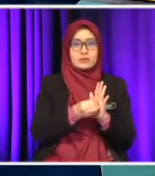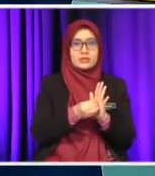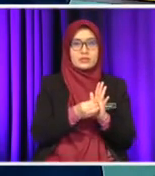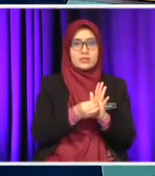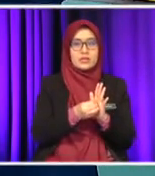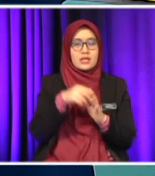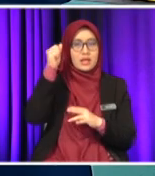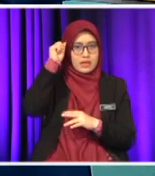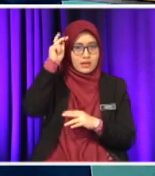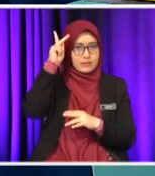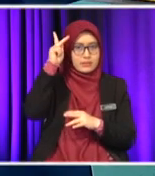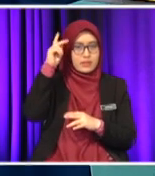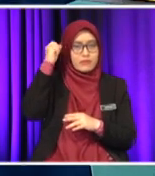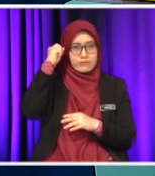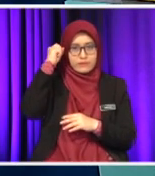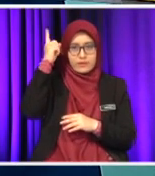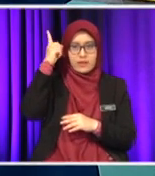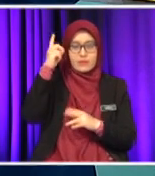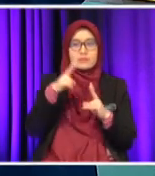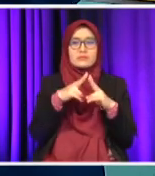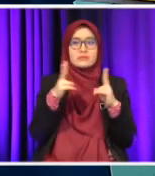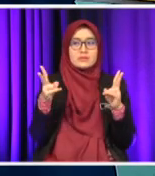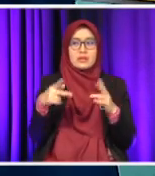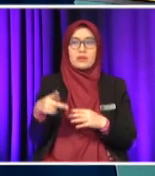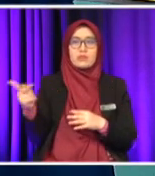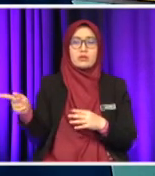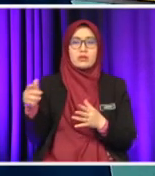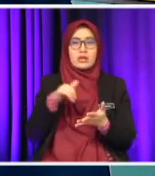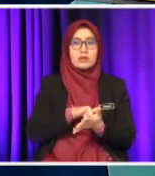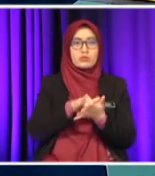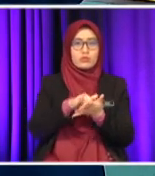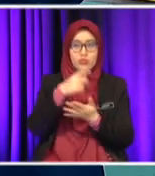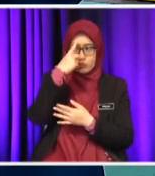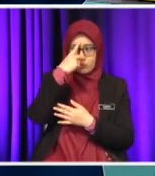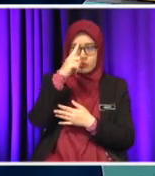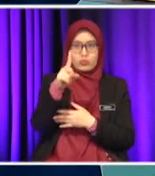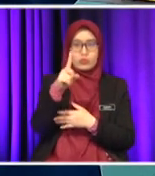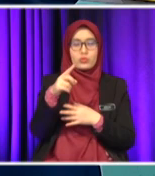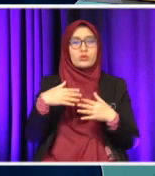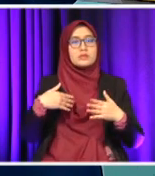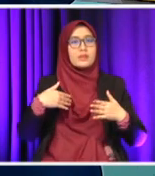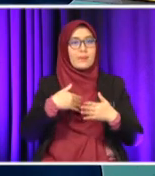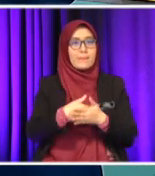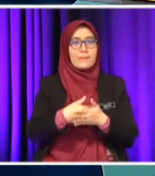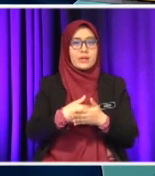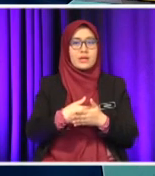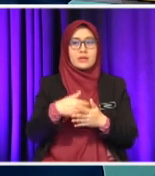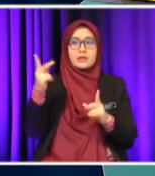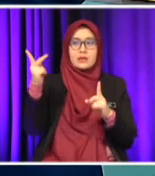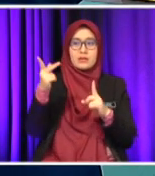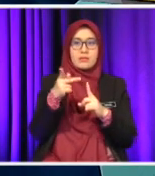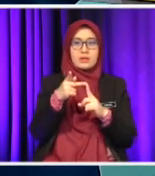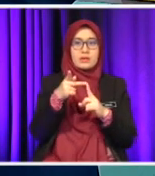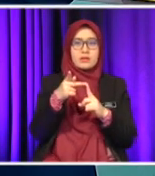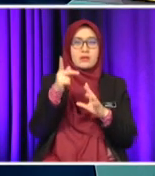memahami Bagaimana satu-satu produk itu perlu sampai kepada pengguna jadi tercapailah kita punya tujuan